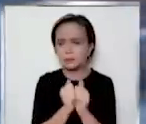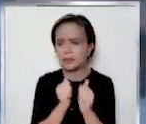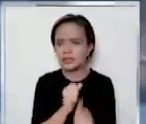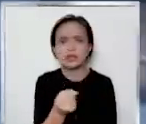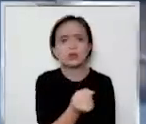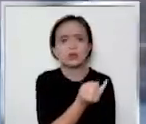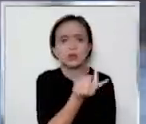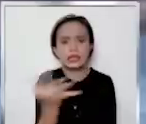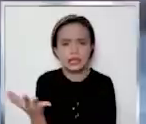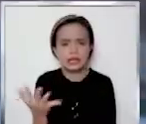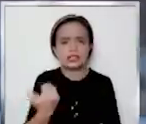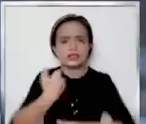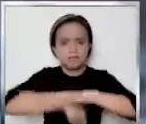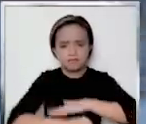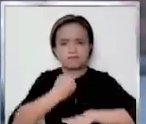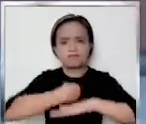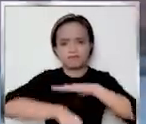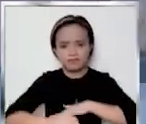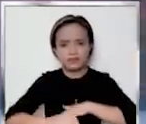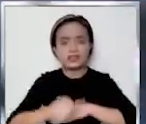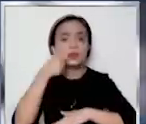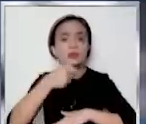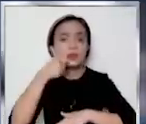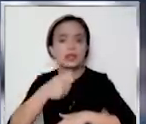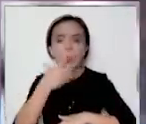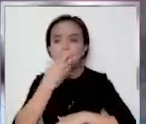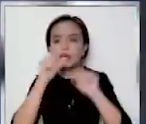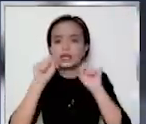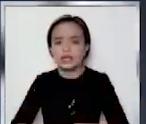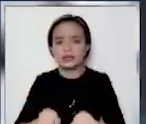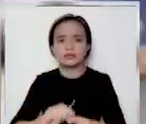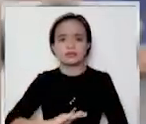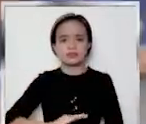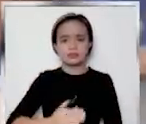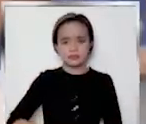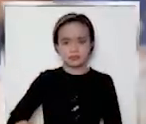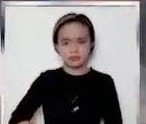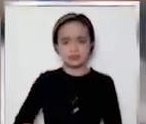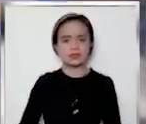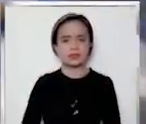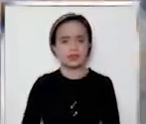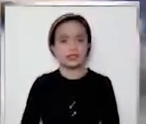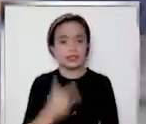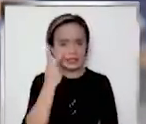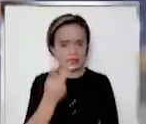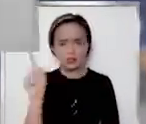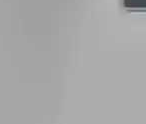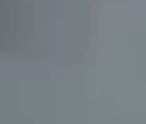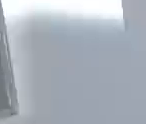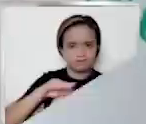ng ipinapanganak ng bawat babaeng may kapasidad na magdalang tao. Ang epekto niyan, tinutukan ni Maki Pulido.